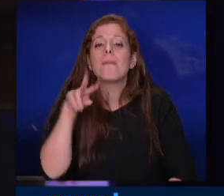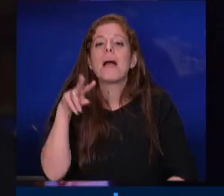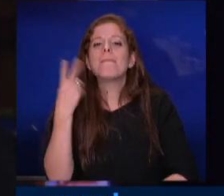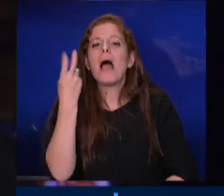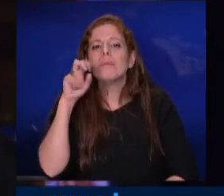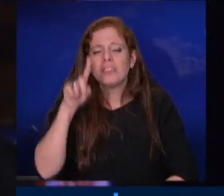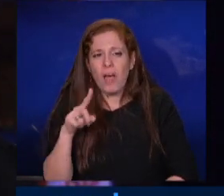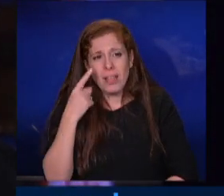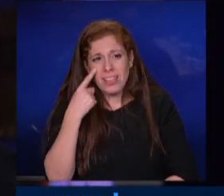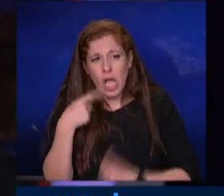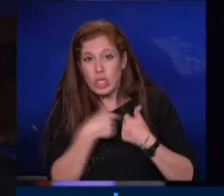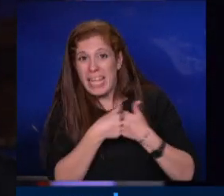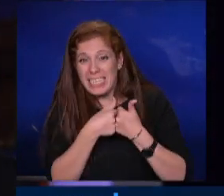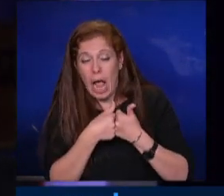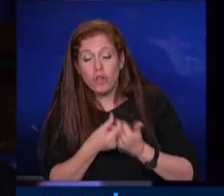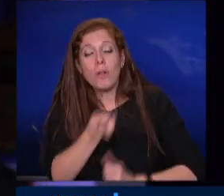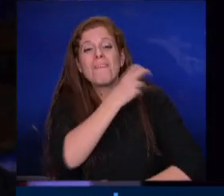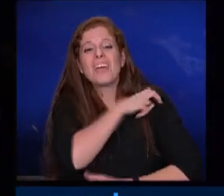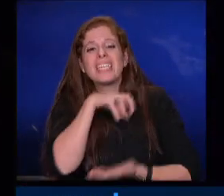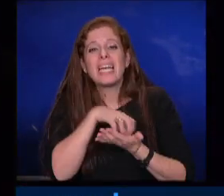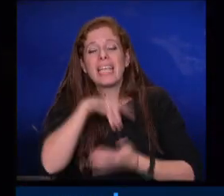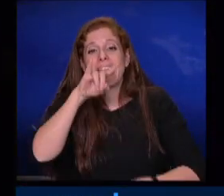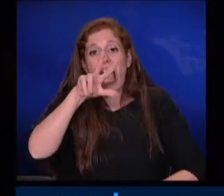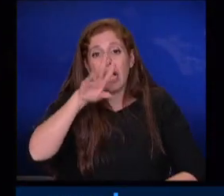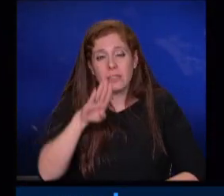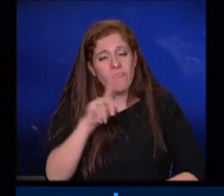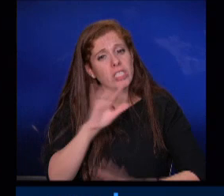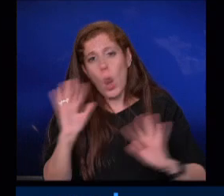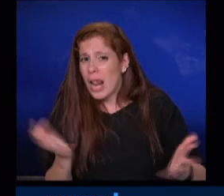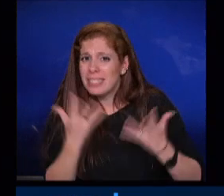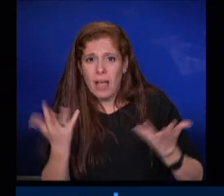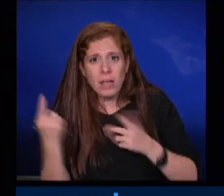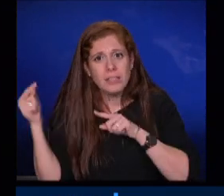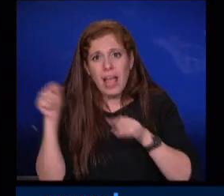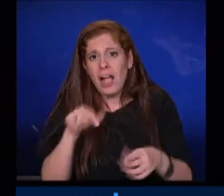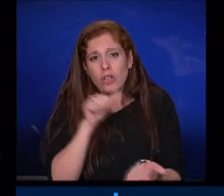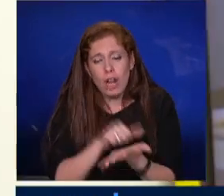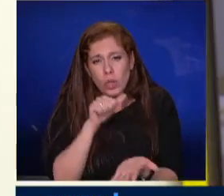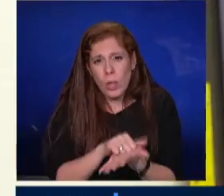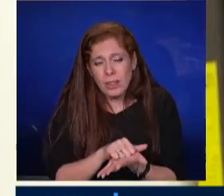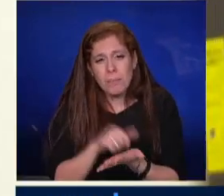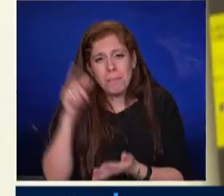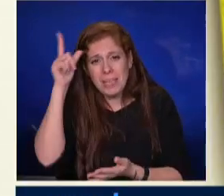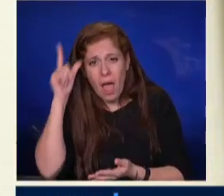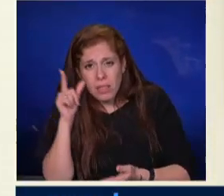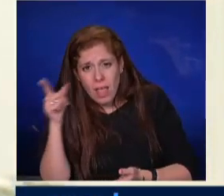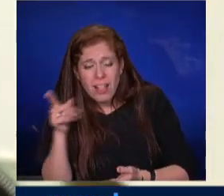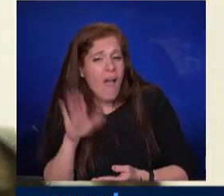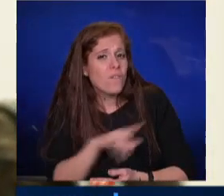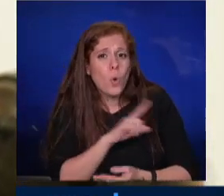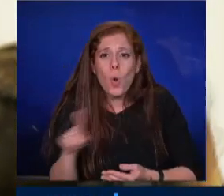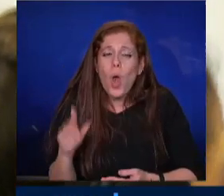ב-2021 נראה שהאתגר של מפקד יחידת חצב האחרון הוא לא לזרז את הגעת העיתונים המודפסים מירדן, ואפילו לא